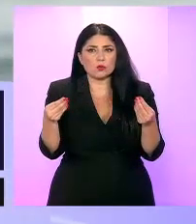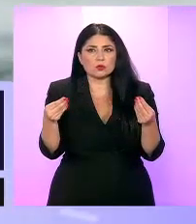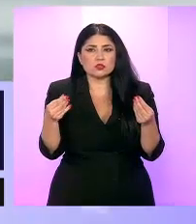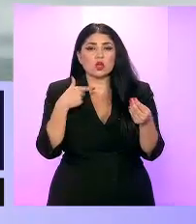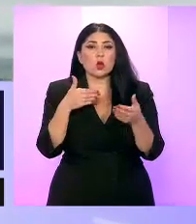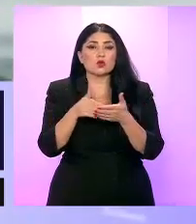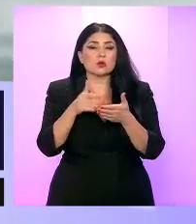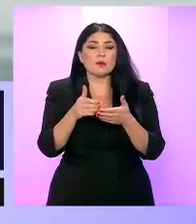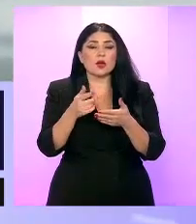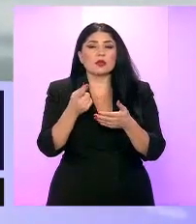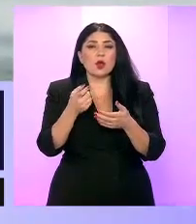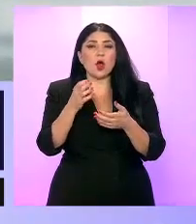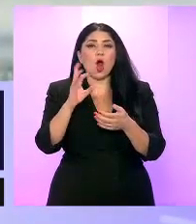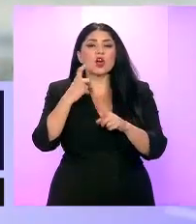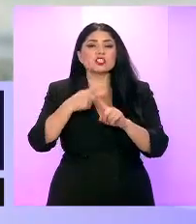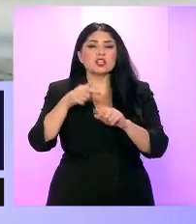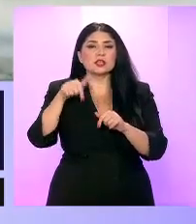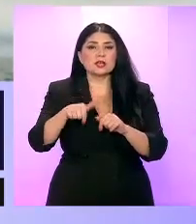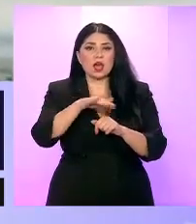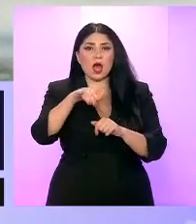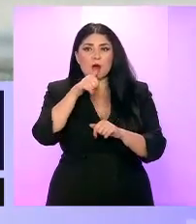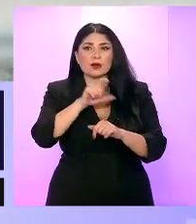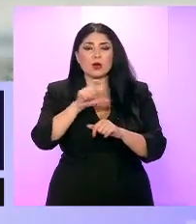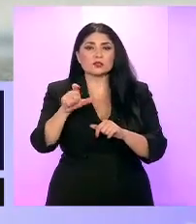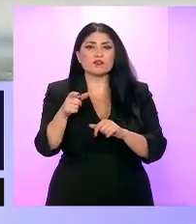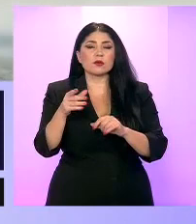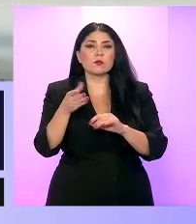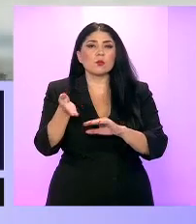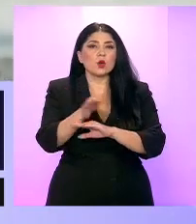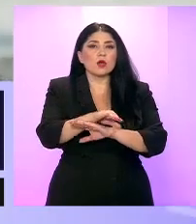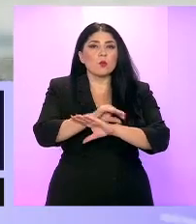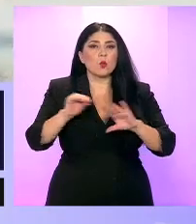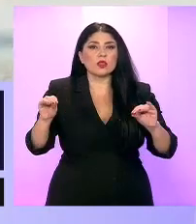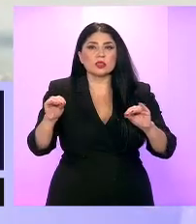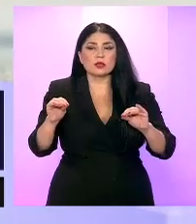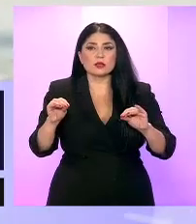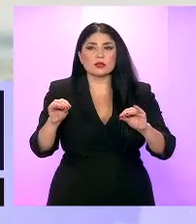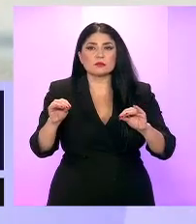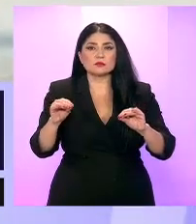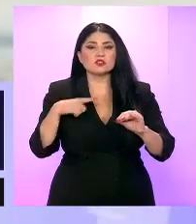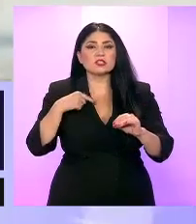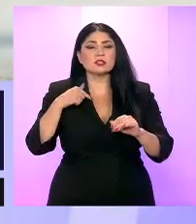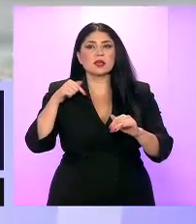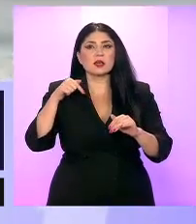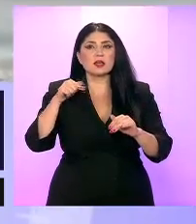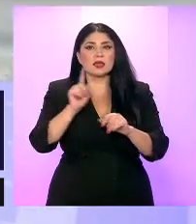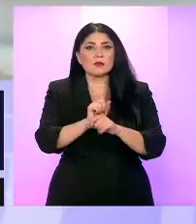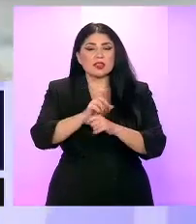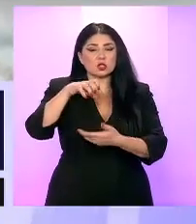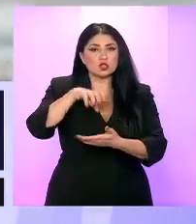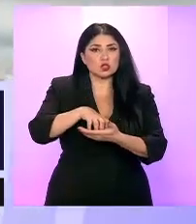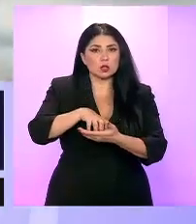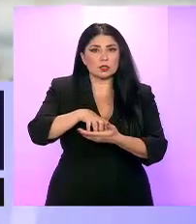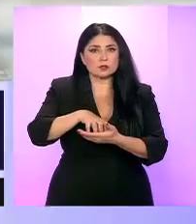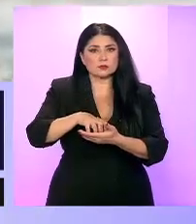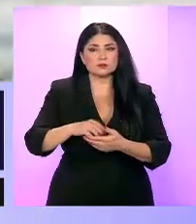consumă oxigenul din masa apei, producând mai multe episoade de mortalitate în rândul organismelor din imediata